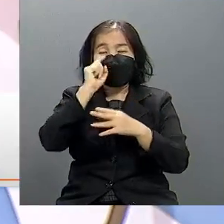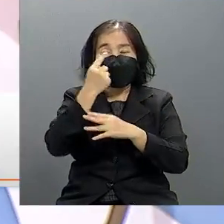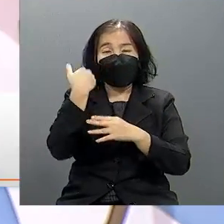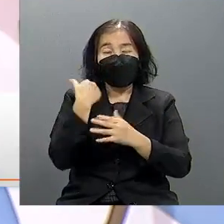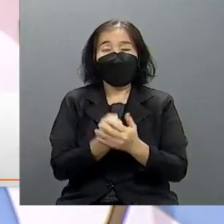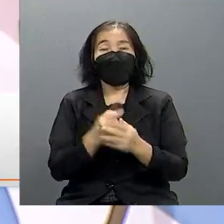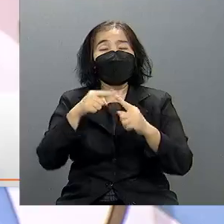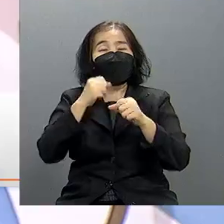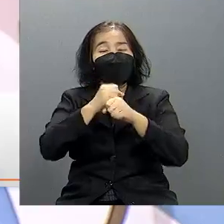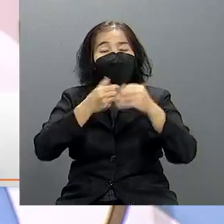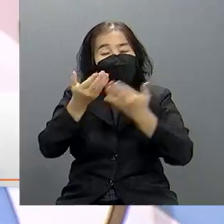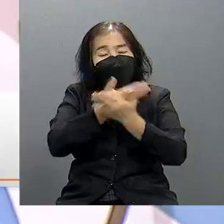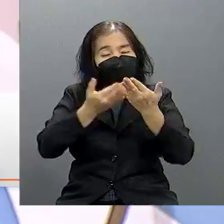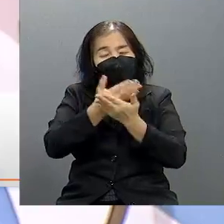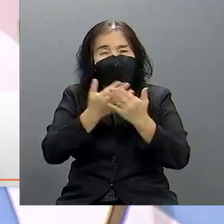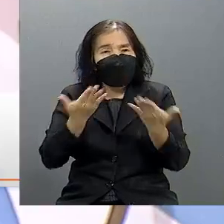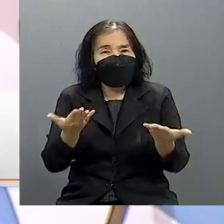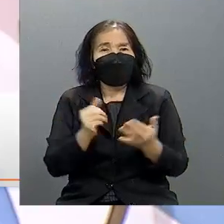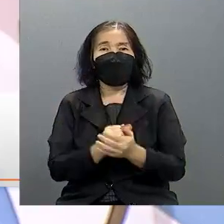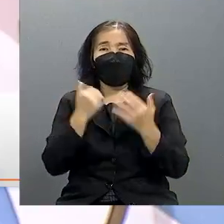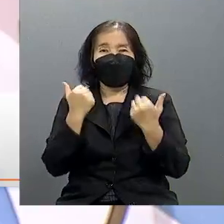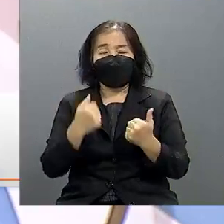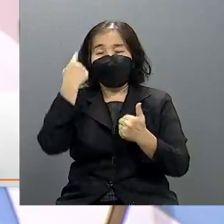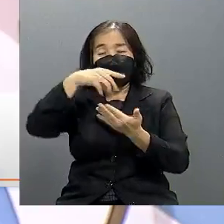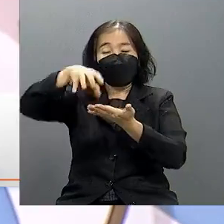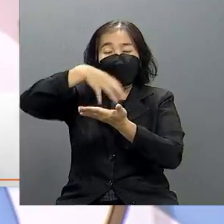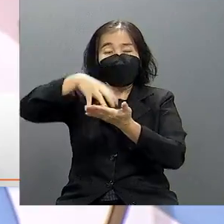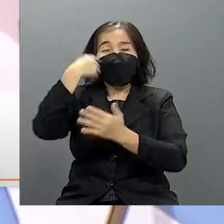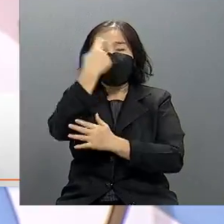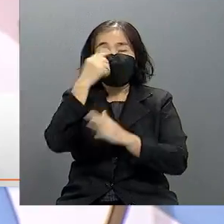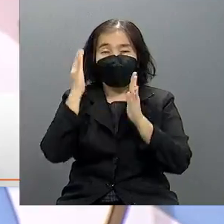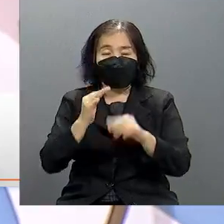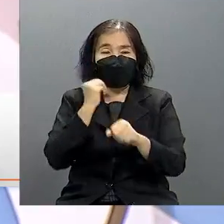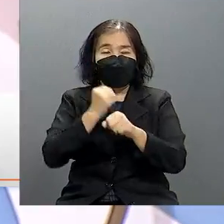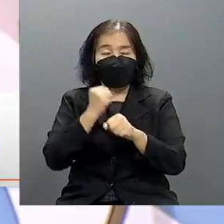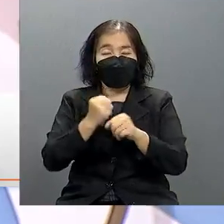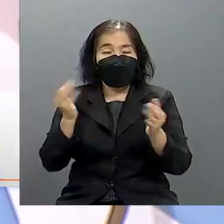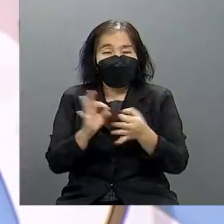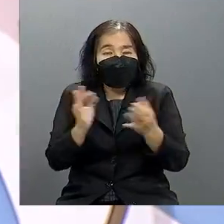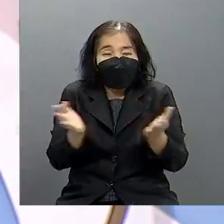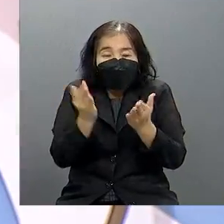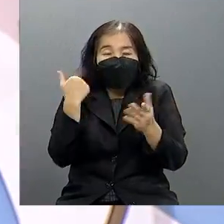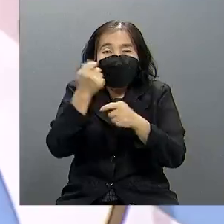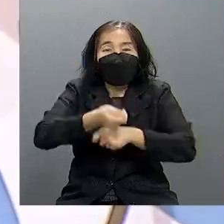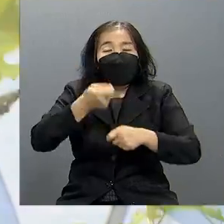กันอย่างไรวันนี้ผู้ที่จะมาเล่าให้กับเราฟังก็คือนักวิชาการส่งเสริมการเกษตรปฏิบัติการนั่นเองไปติดตามด้วยกันเลย